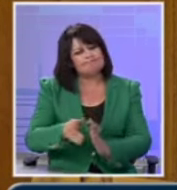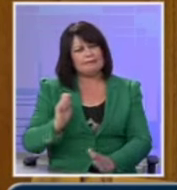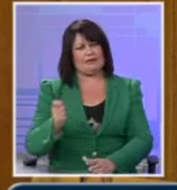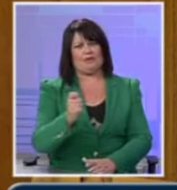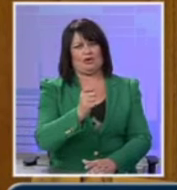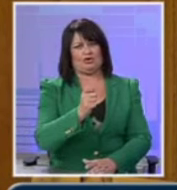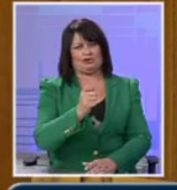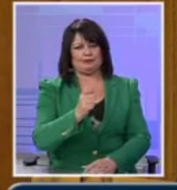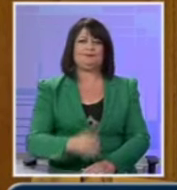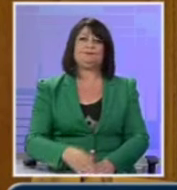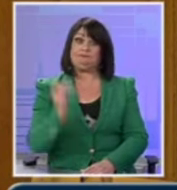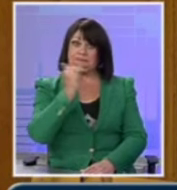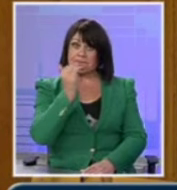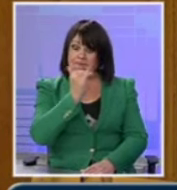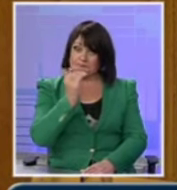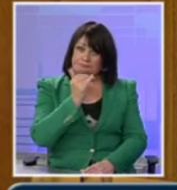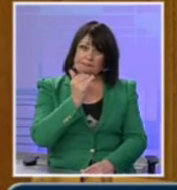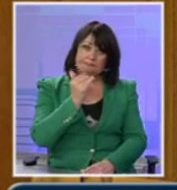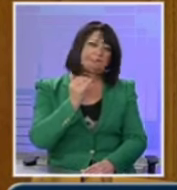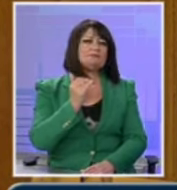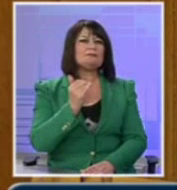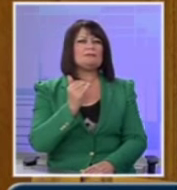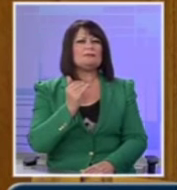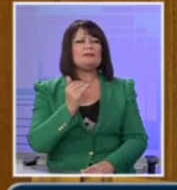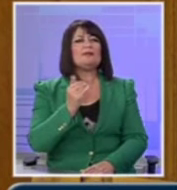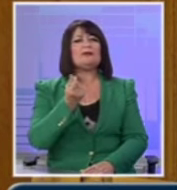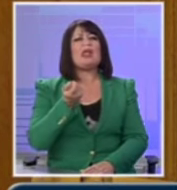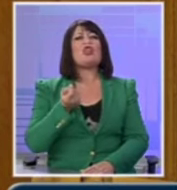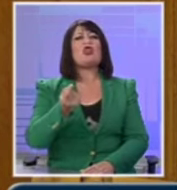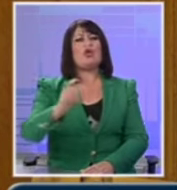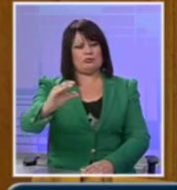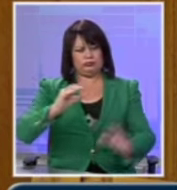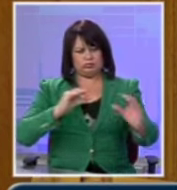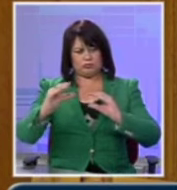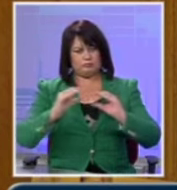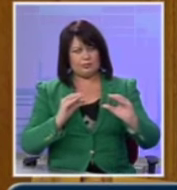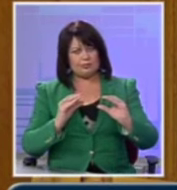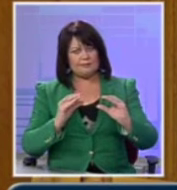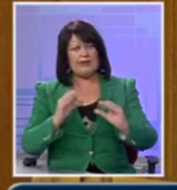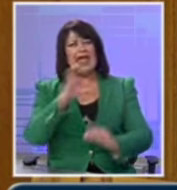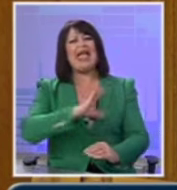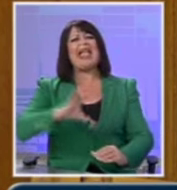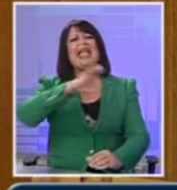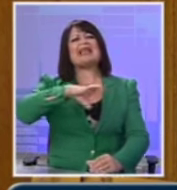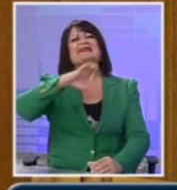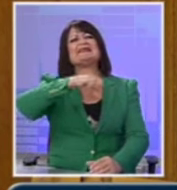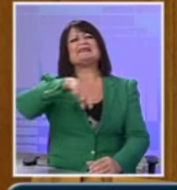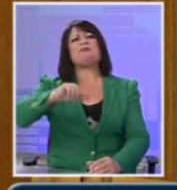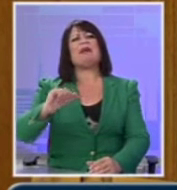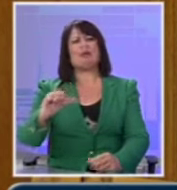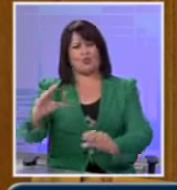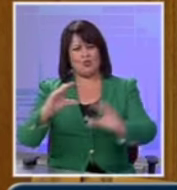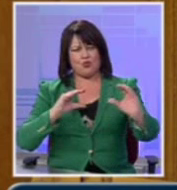συνδυασμό με την επιτάχυνση των εκταμιεύσεων, της εκταμίευσης των πόρων του ΕΣΠΑ, μπορούν να ενισχύσουν